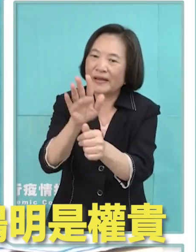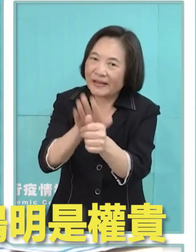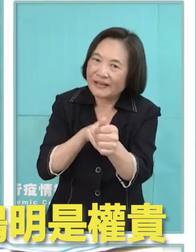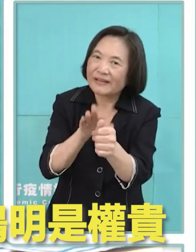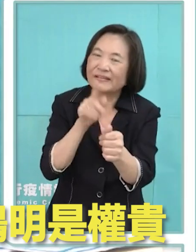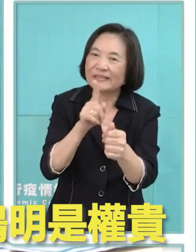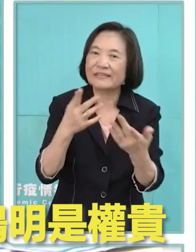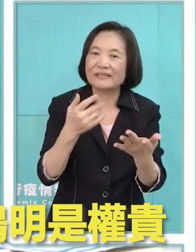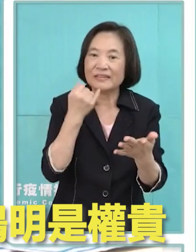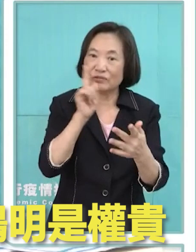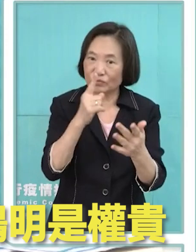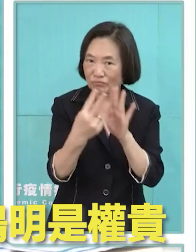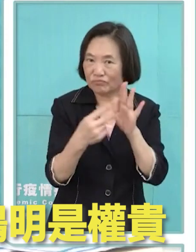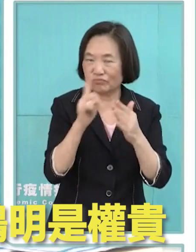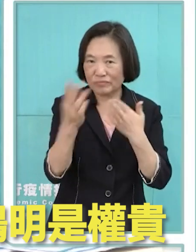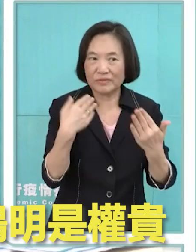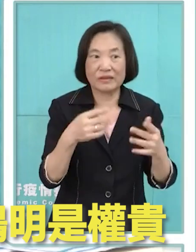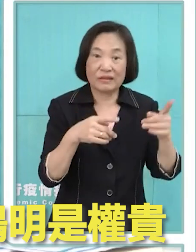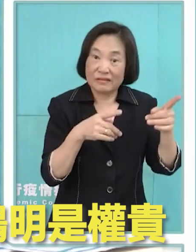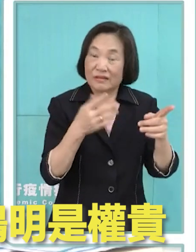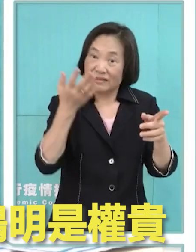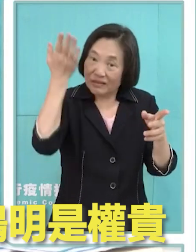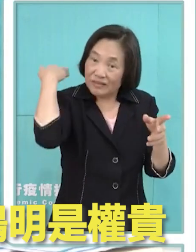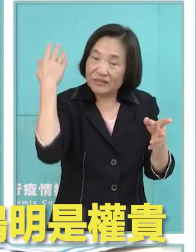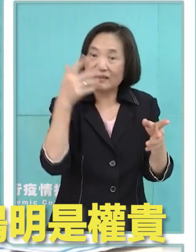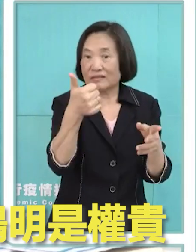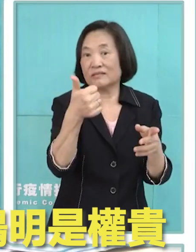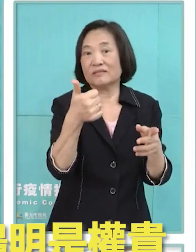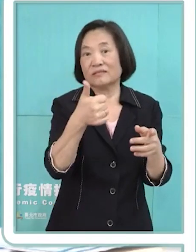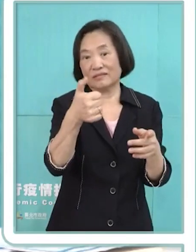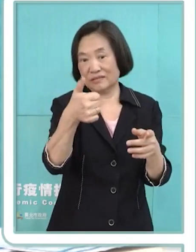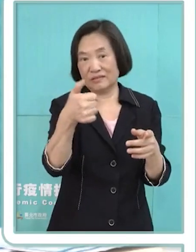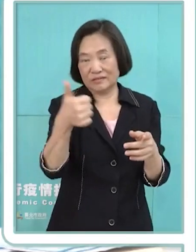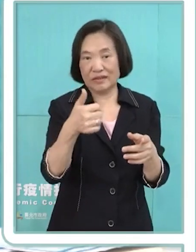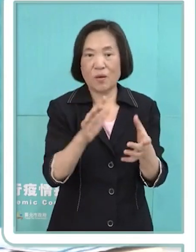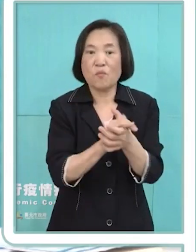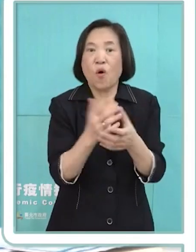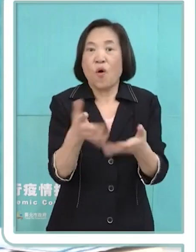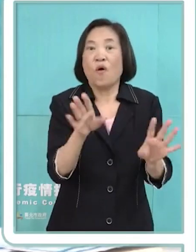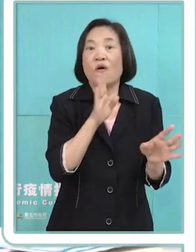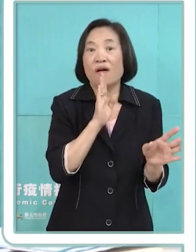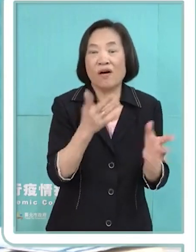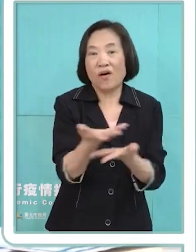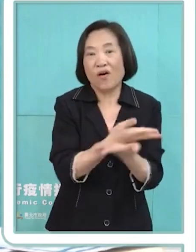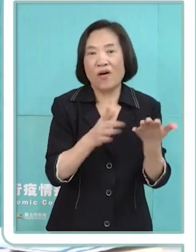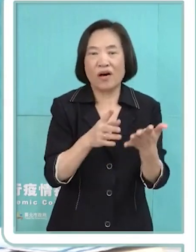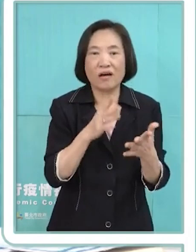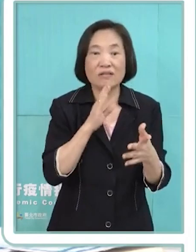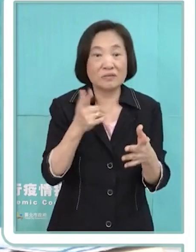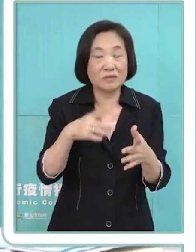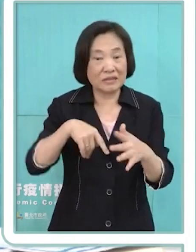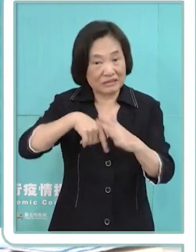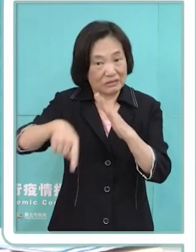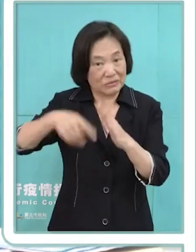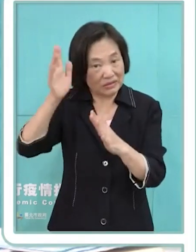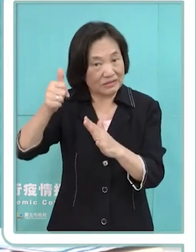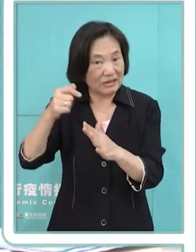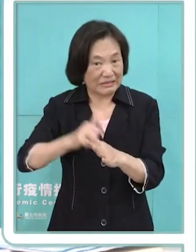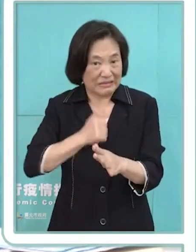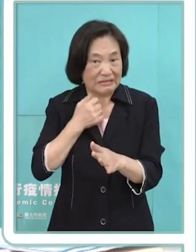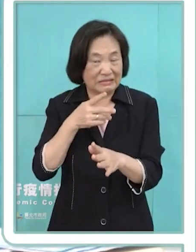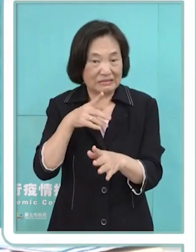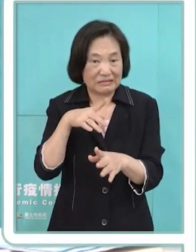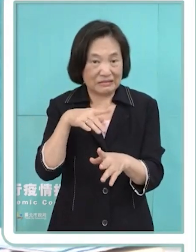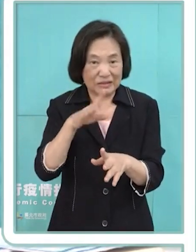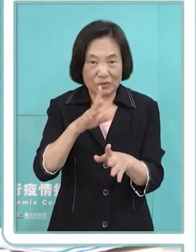因为刚好你是过去跟那个谢长廷相当好，你怎么看这件事情？是不是真的有？院长确实会做这种事情，还是不会？ 那